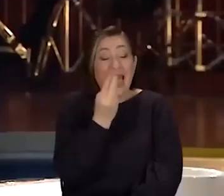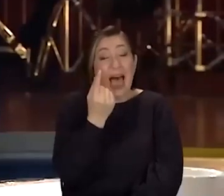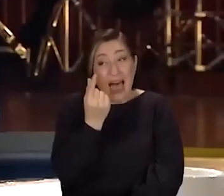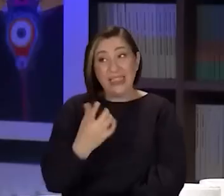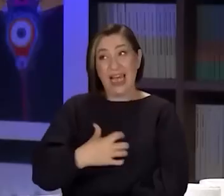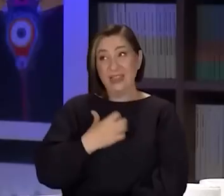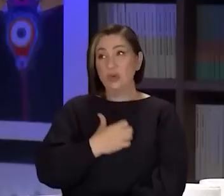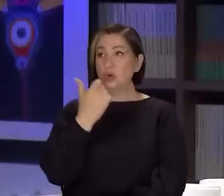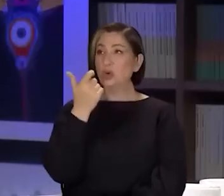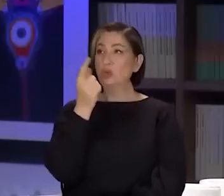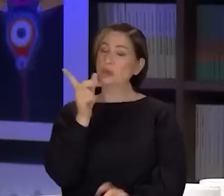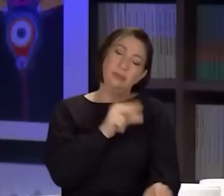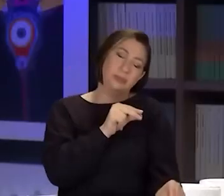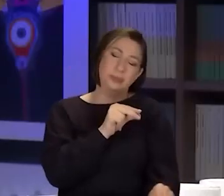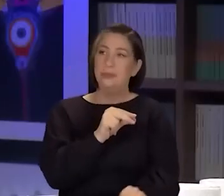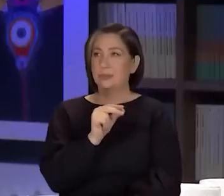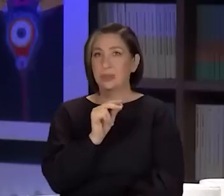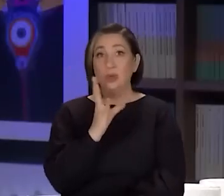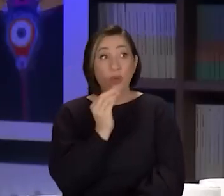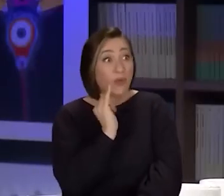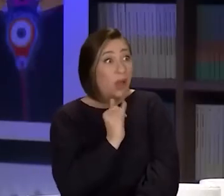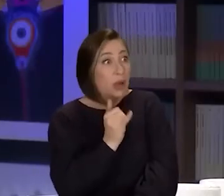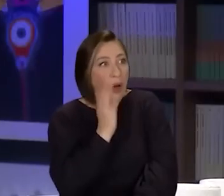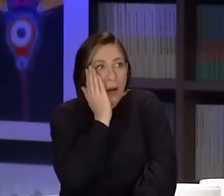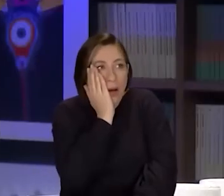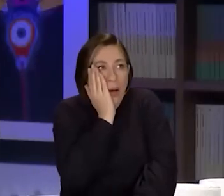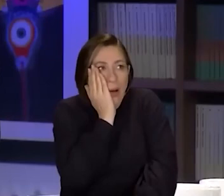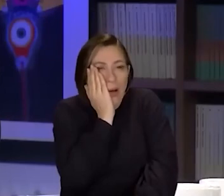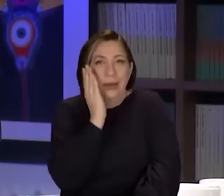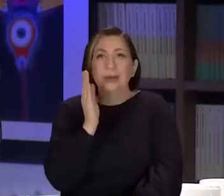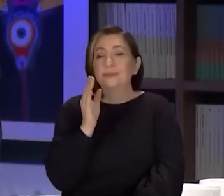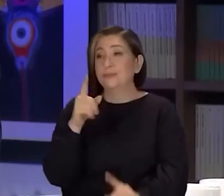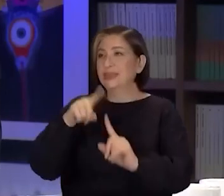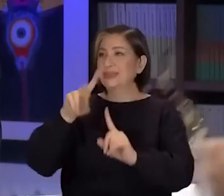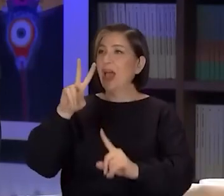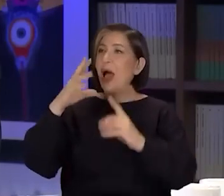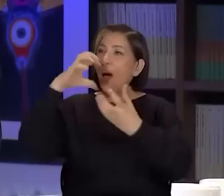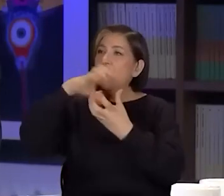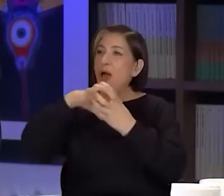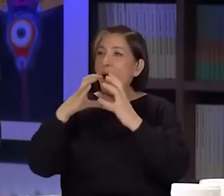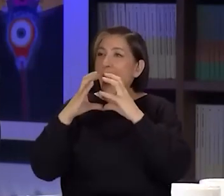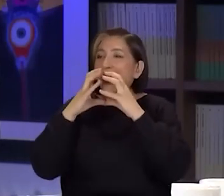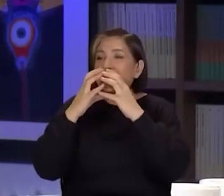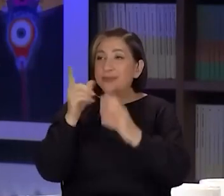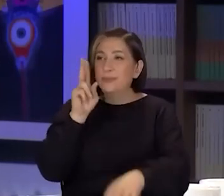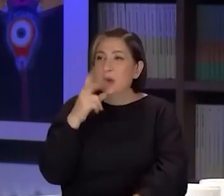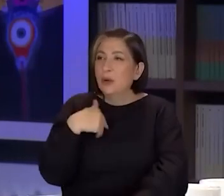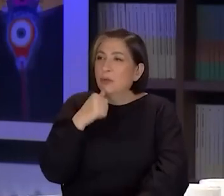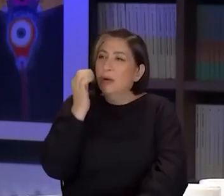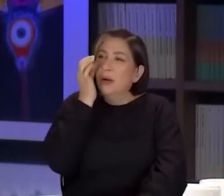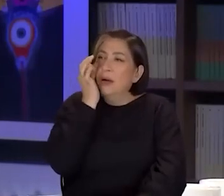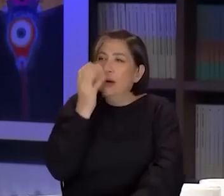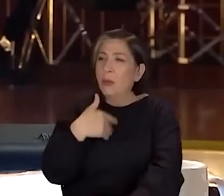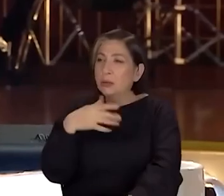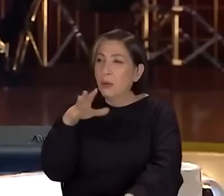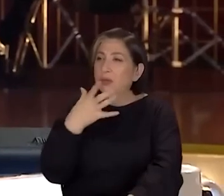için 9.5 gibi uyuyordum. Çok fena. Evet. Mesela işte televizyonda hamburger yiyen birini görünce gözlerim doluyordu